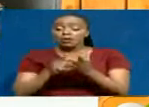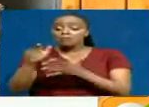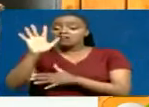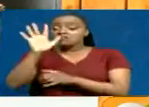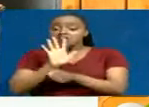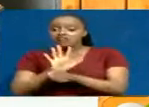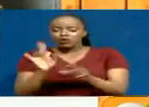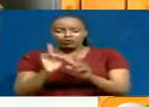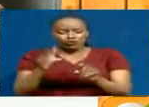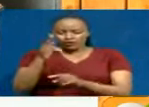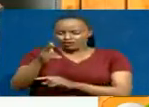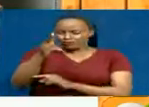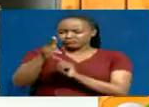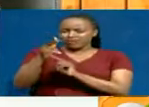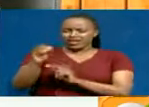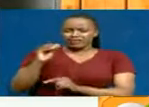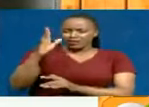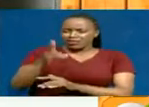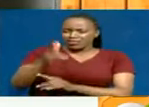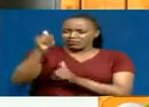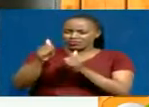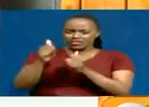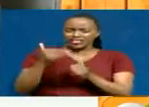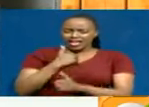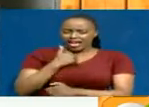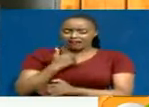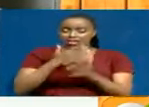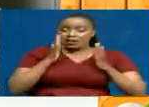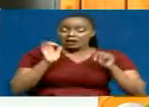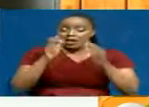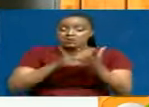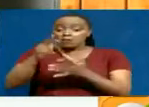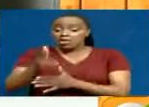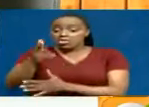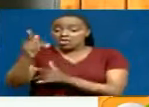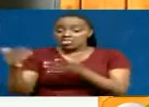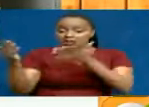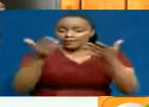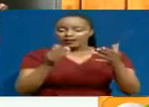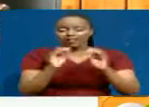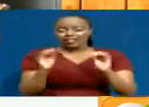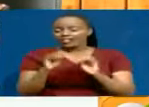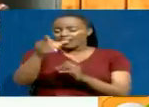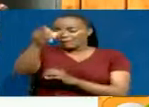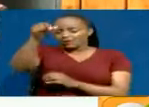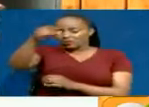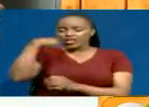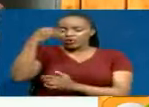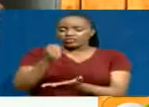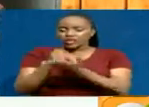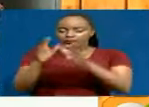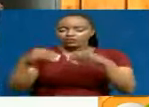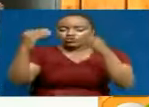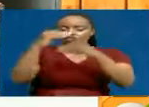shilingi 5. Bunduki ni kitu kwa very expensive. Sile bunduki ambayo kwa nazo sile, sio tu mtu anaanza kwenda kununua bunduki na alete. Lazima kuna mtu ambaye ana